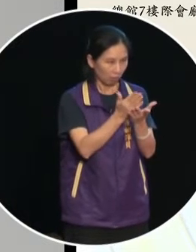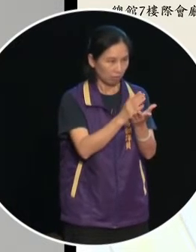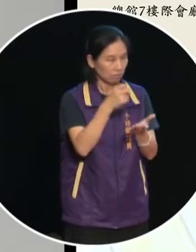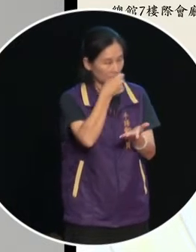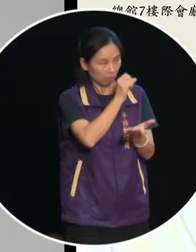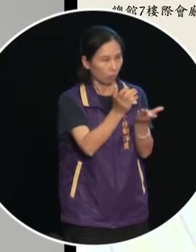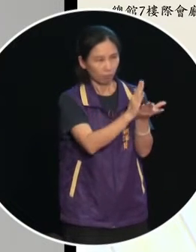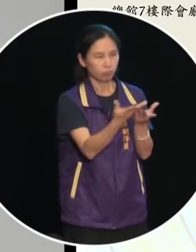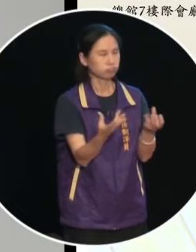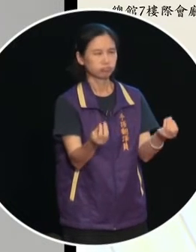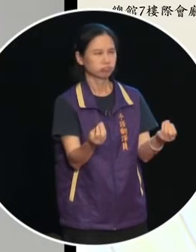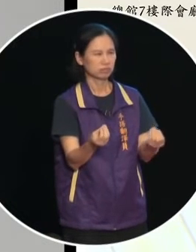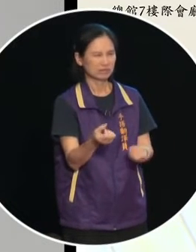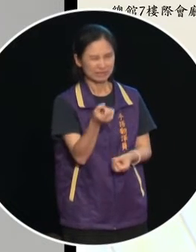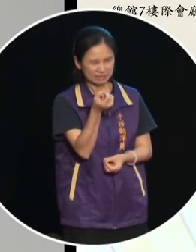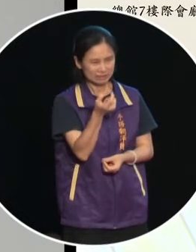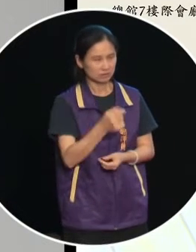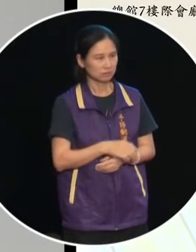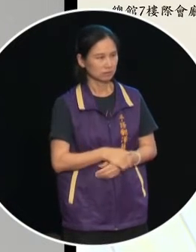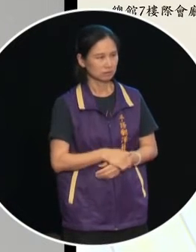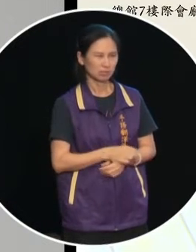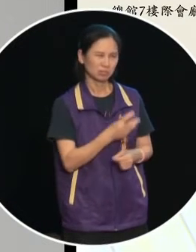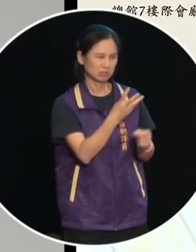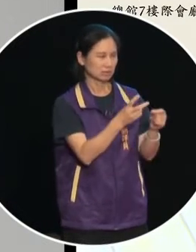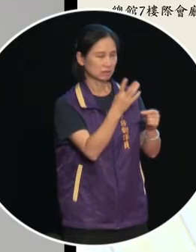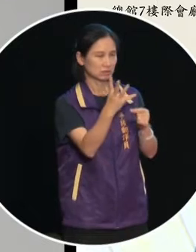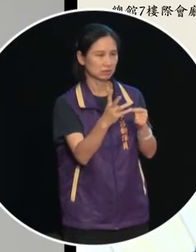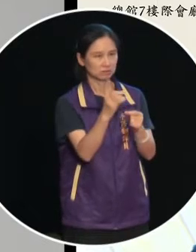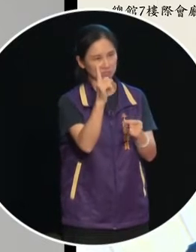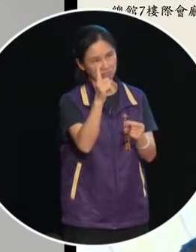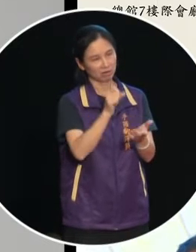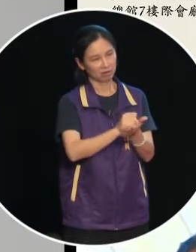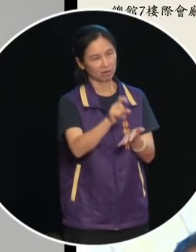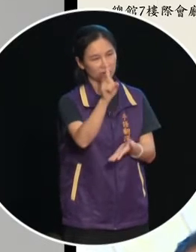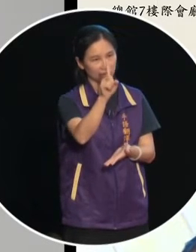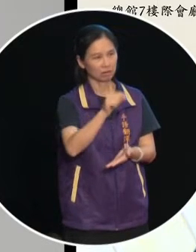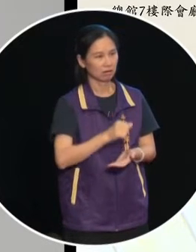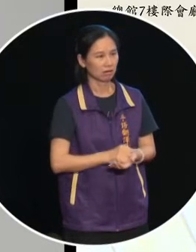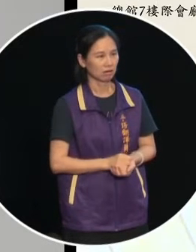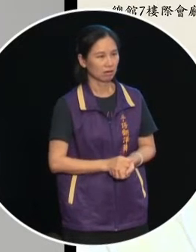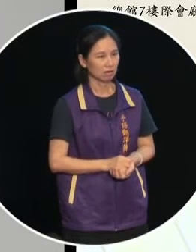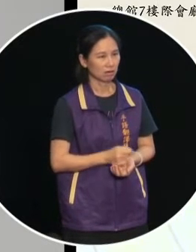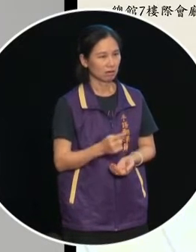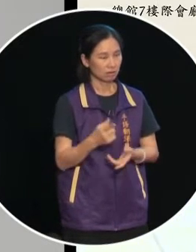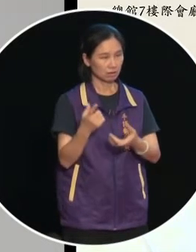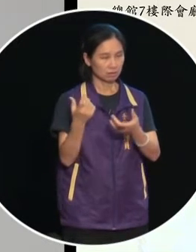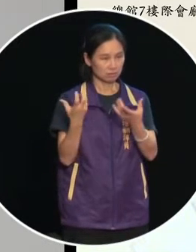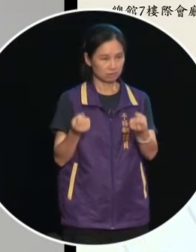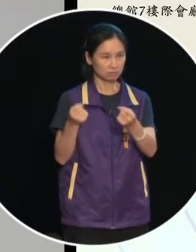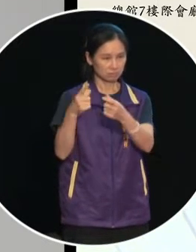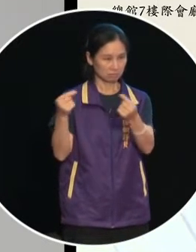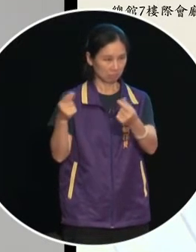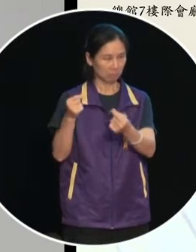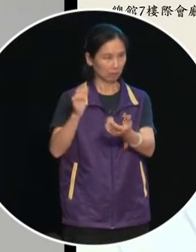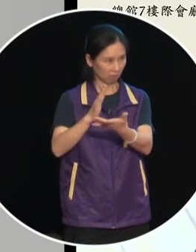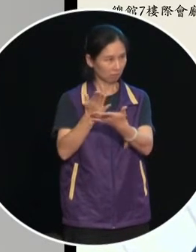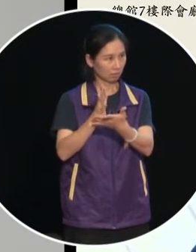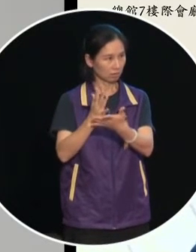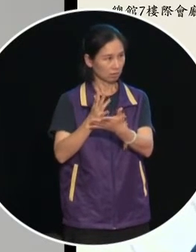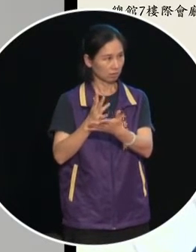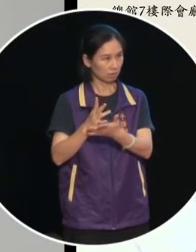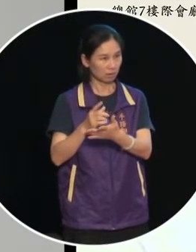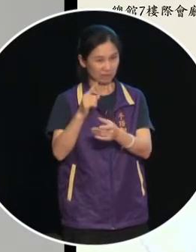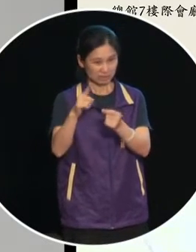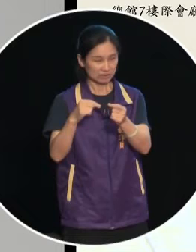三四年有一本大概的情况。不过你们知不知道 在日本目前是台湾是每年有